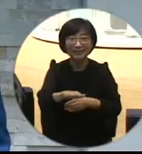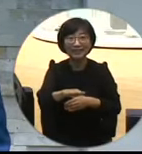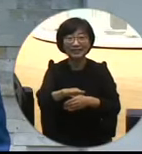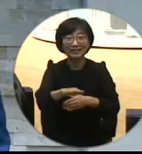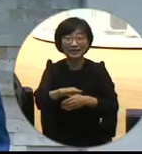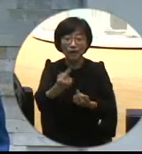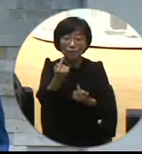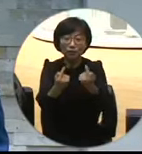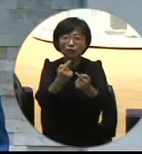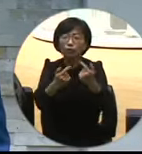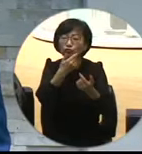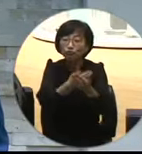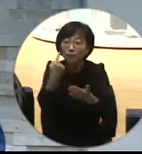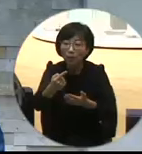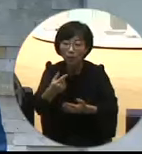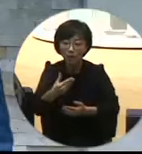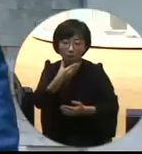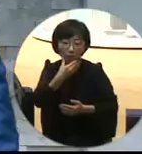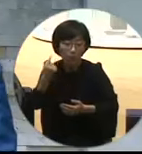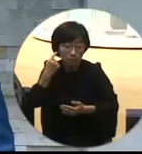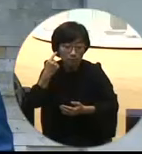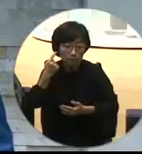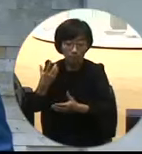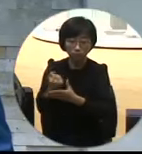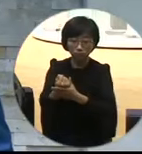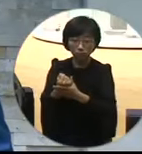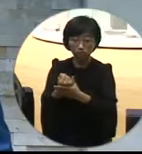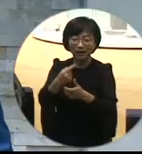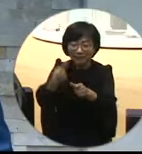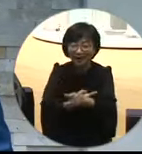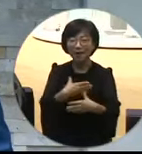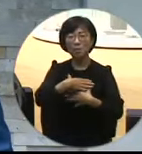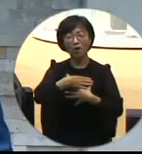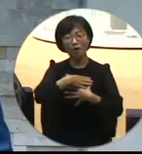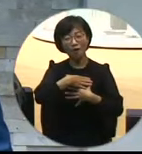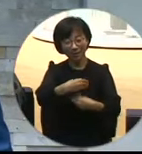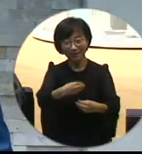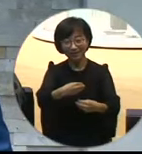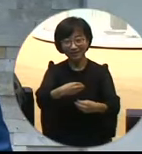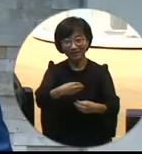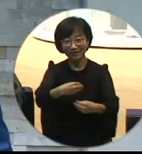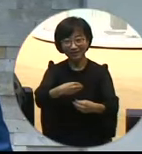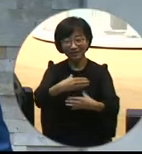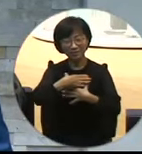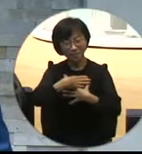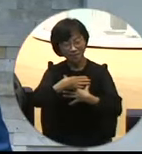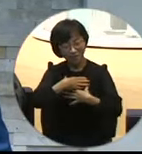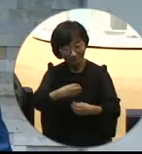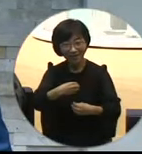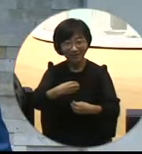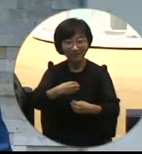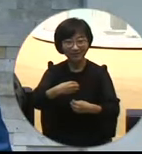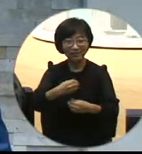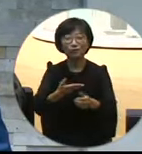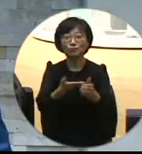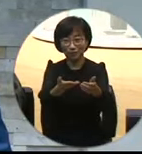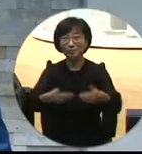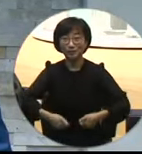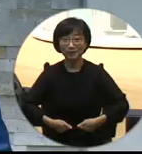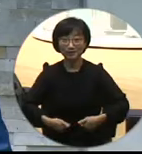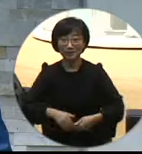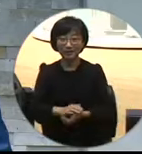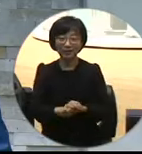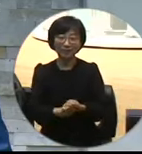참된 안식을 얻을 수 있도록 참 내가 교회에 나갔더니 편안하다. 참 이 교회가 정말로 편안하구나. 이런 느껴야